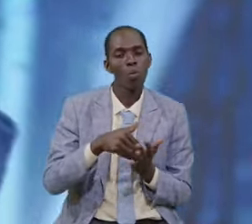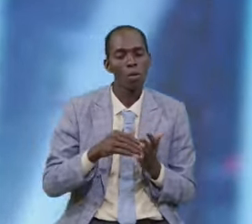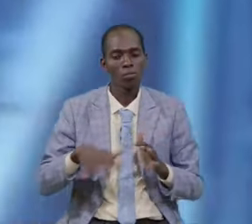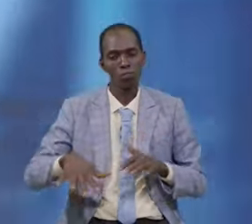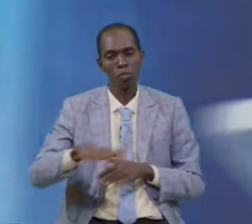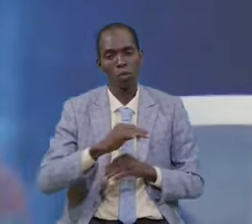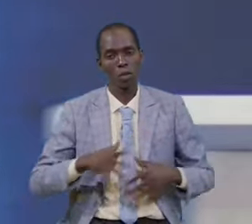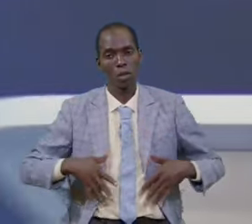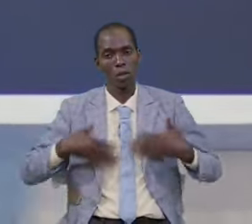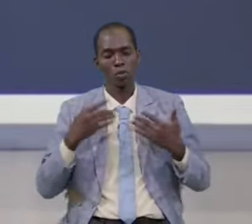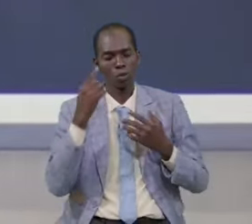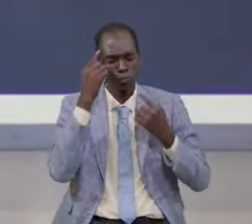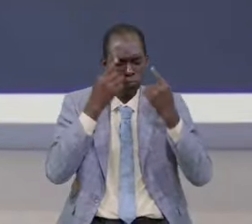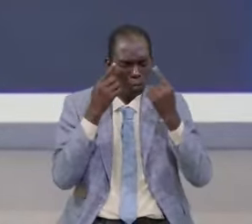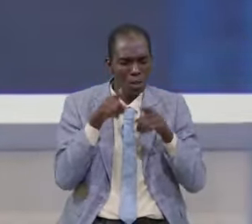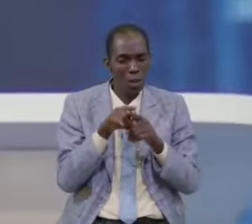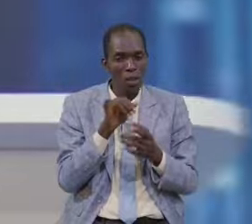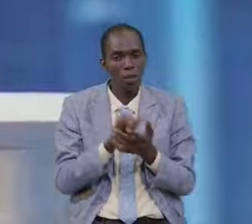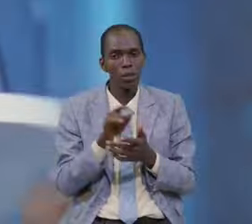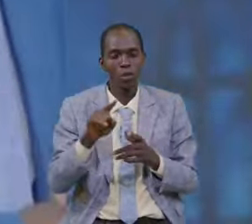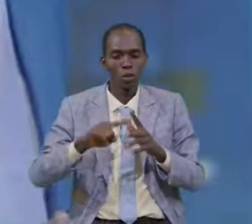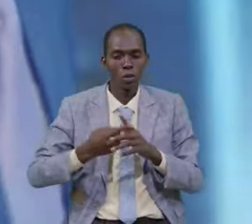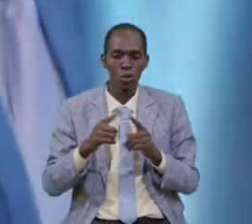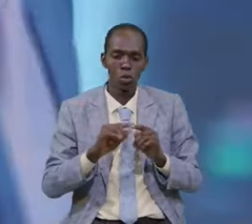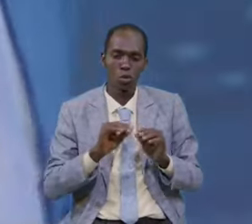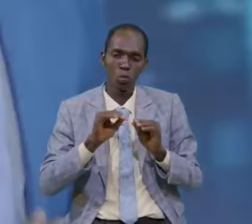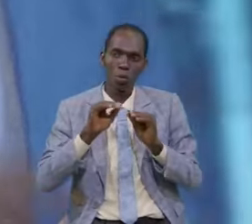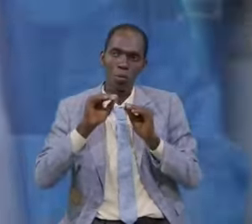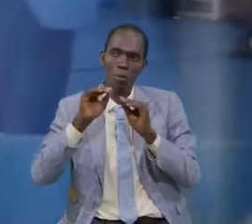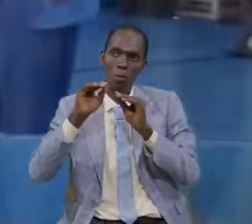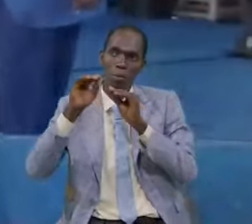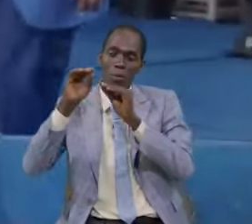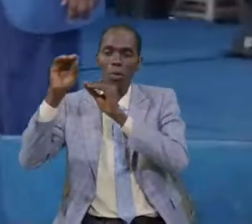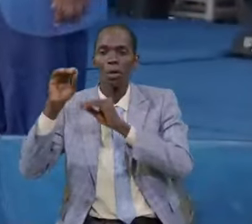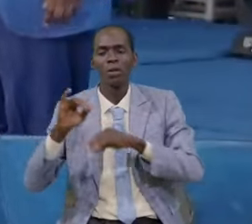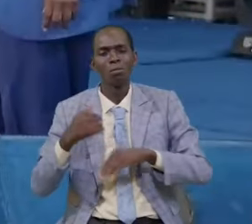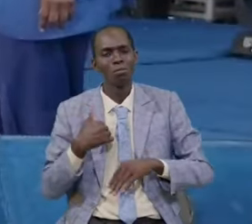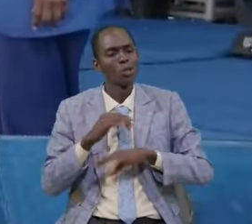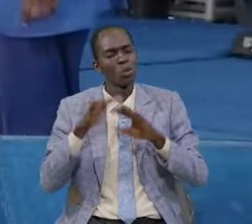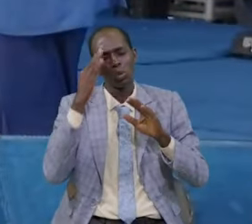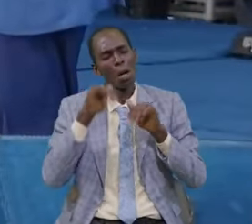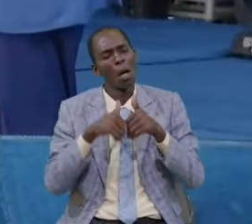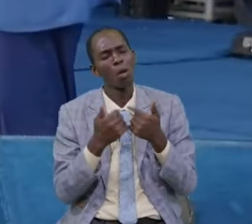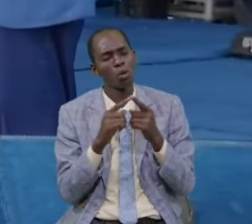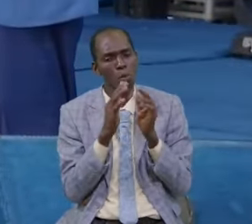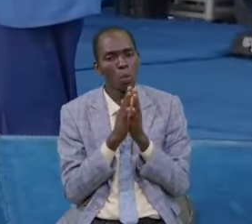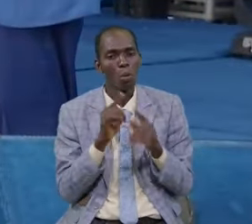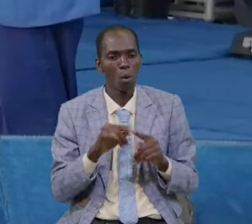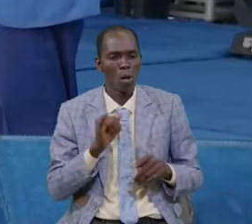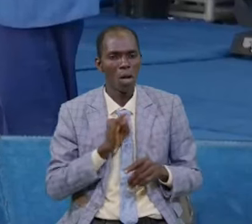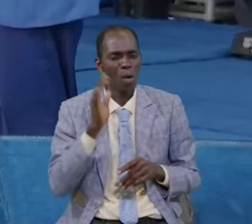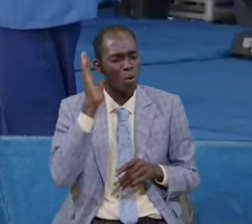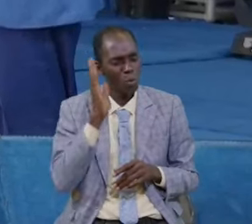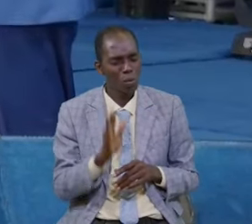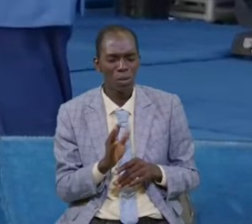choses comme ça, et tu avances, je ne sais pas comment prier, mais je vais passer plus de